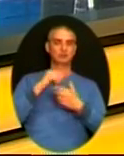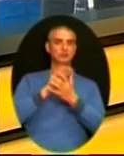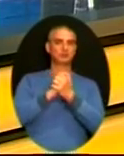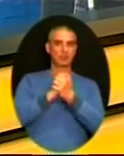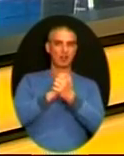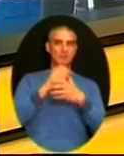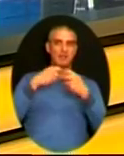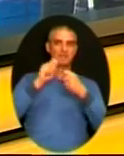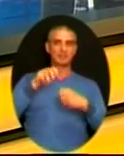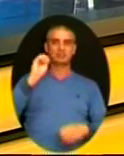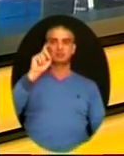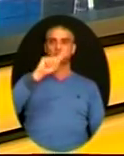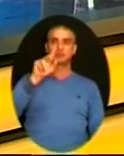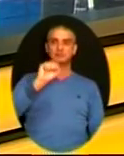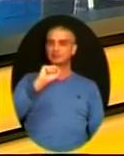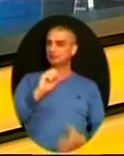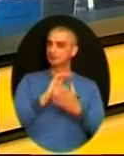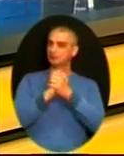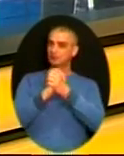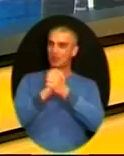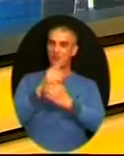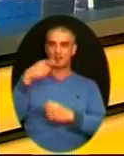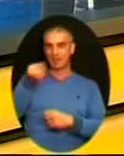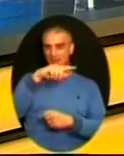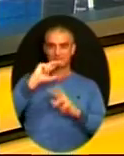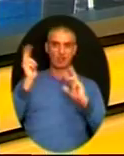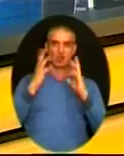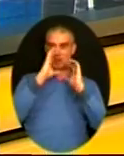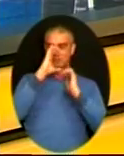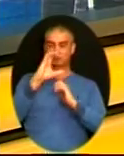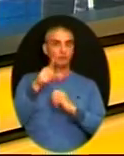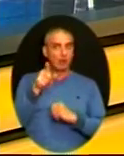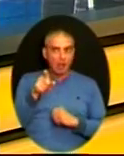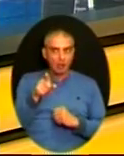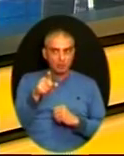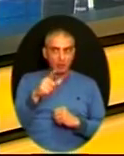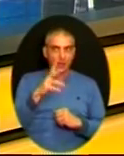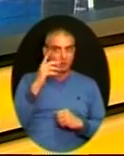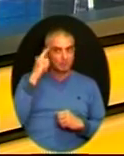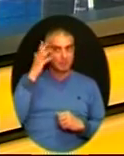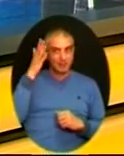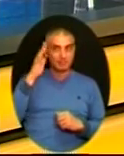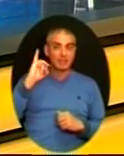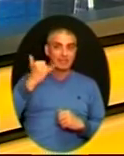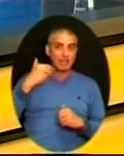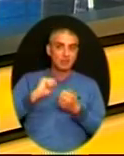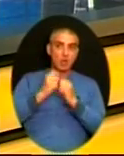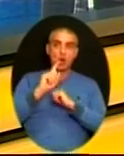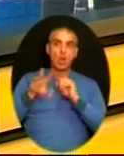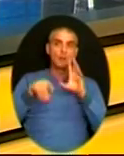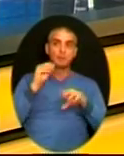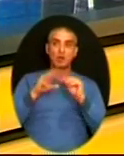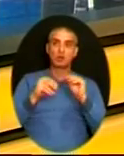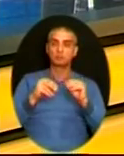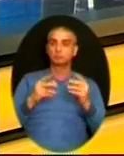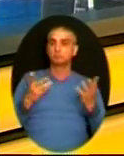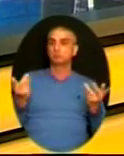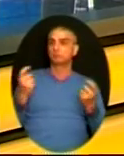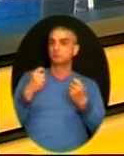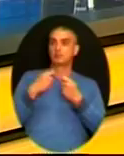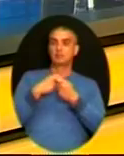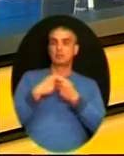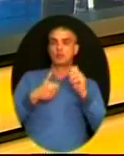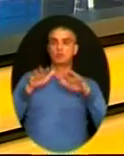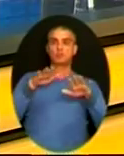חבר הכנסת מוזס. שלום רב לכם ולכל הצופים. אתה מעז להתנבא, יהיו או לא יהיו בחירות? זה תלוי